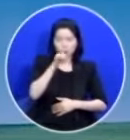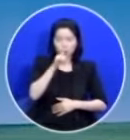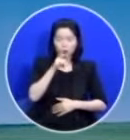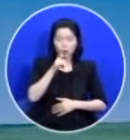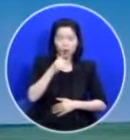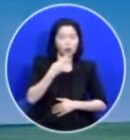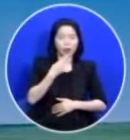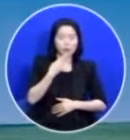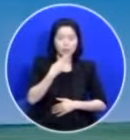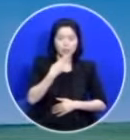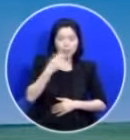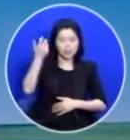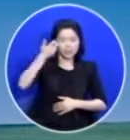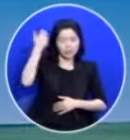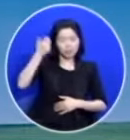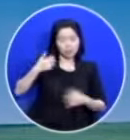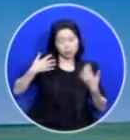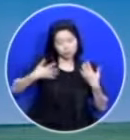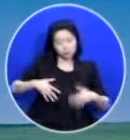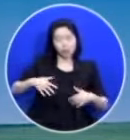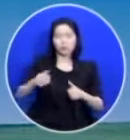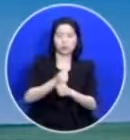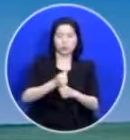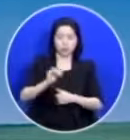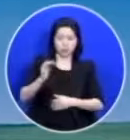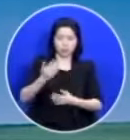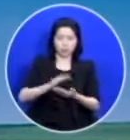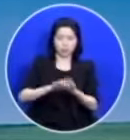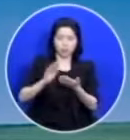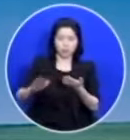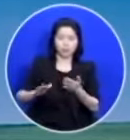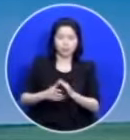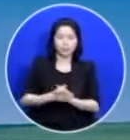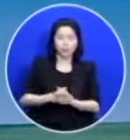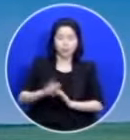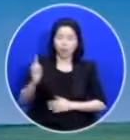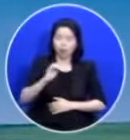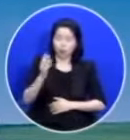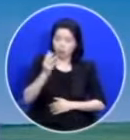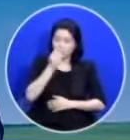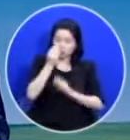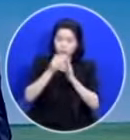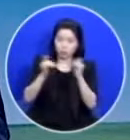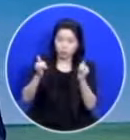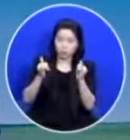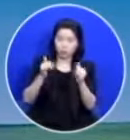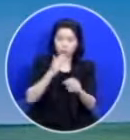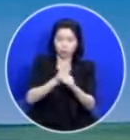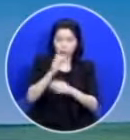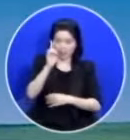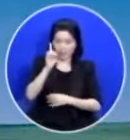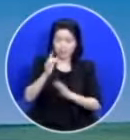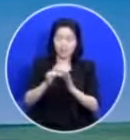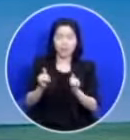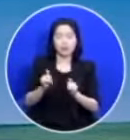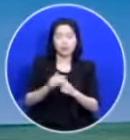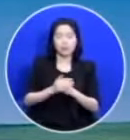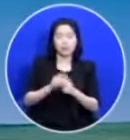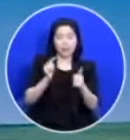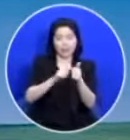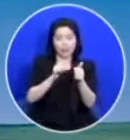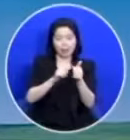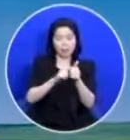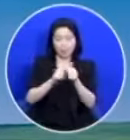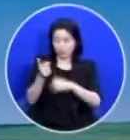무기력의 영에 붙잡히게 돼 있는 거예요 어떤 성도님 중에 한 분이 남편이